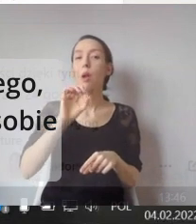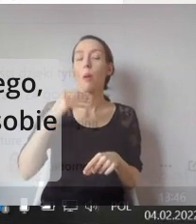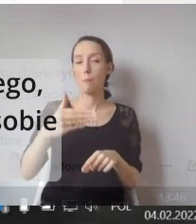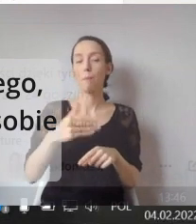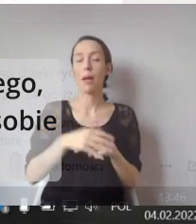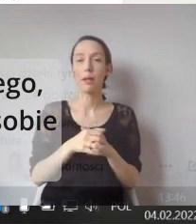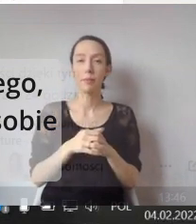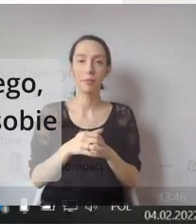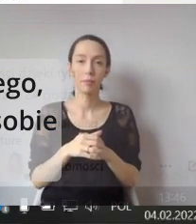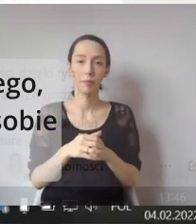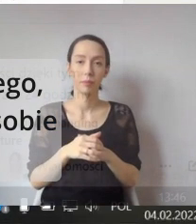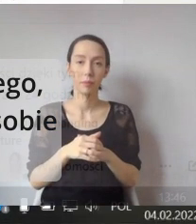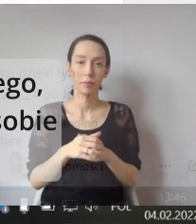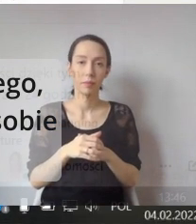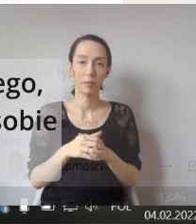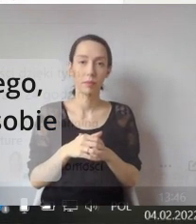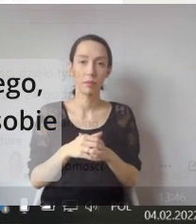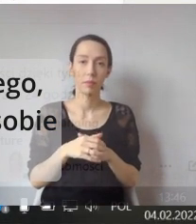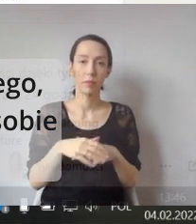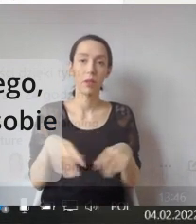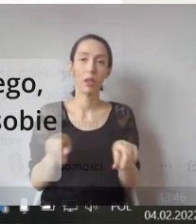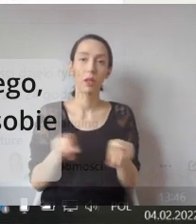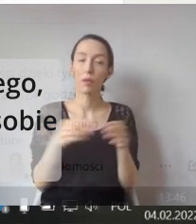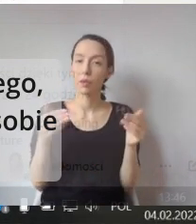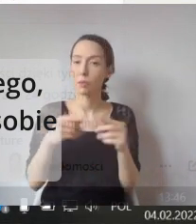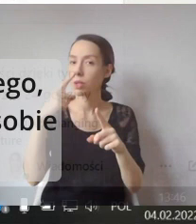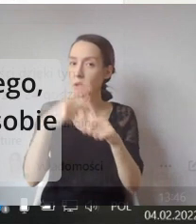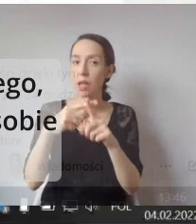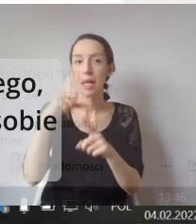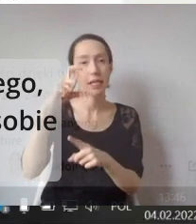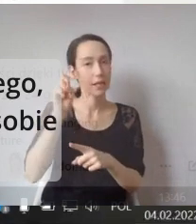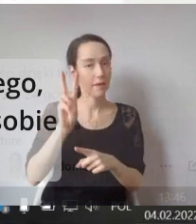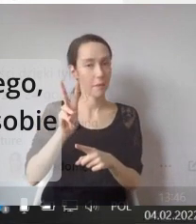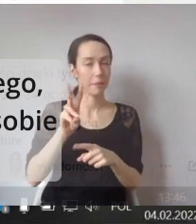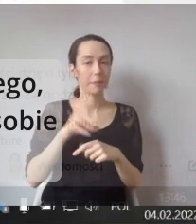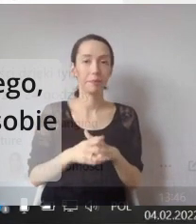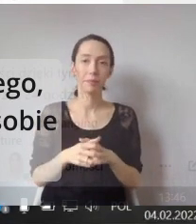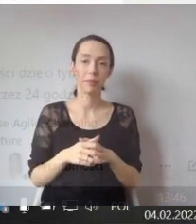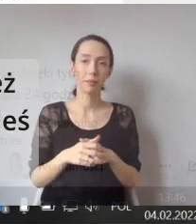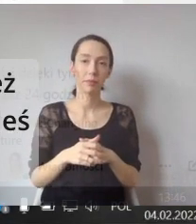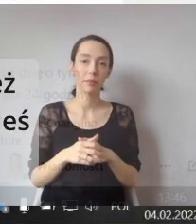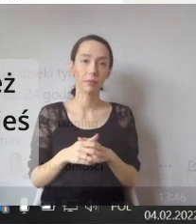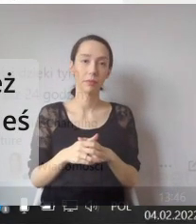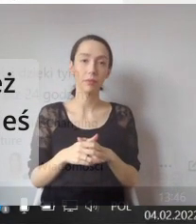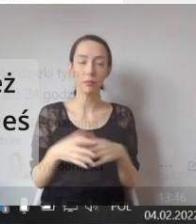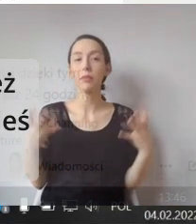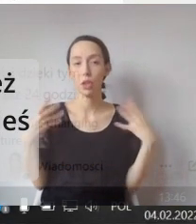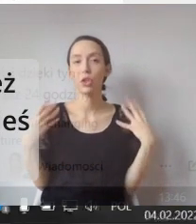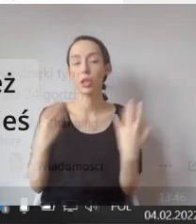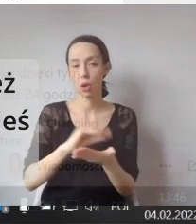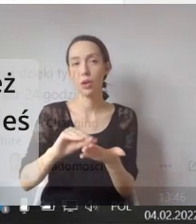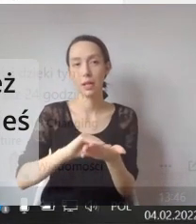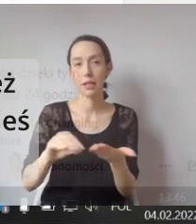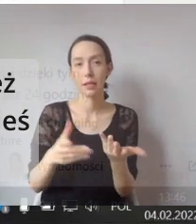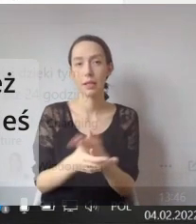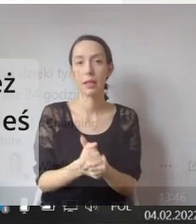ale też można dodać sobie w tym miejscu CV, jeżeli akurat szukacie pracy. Jeżeli